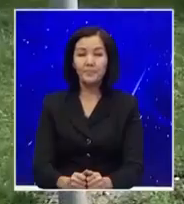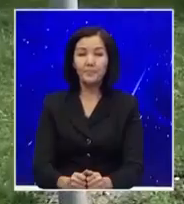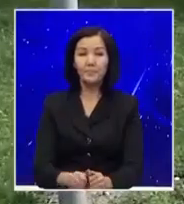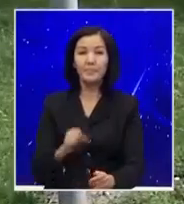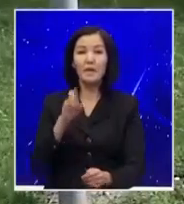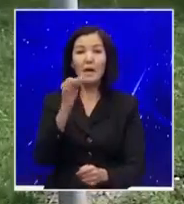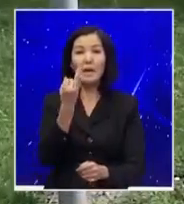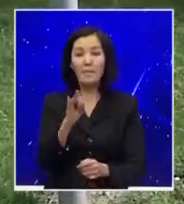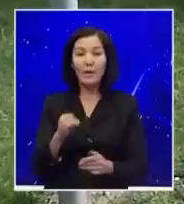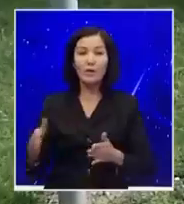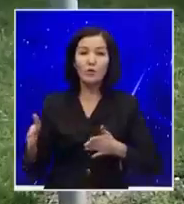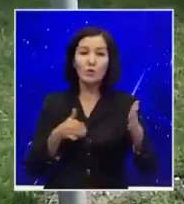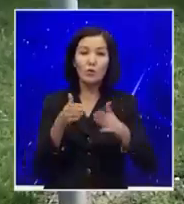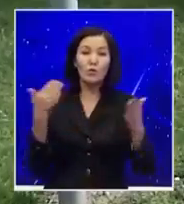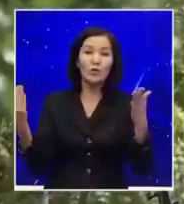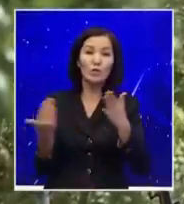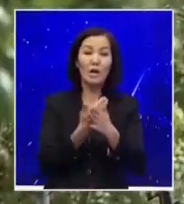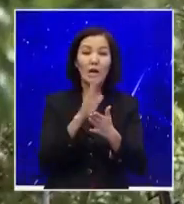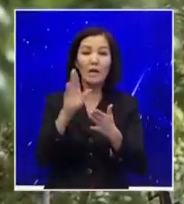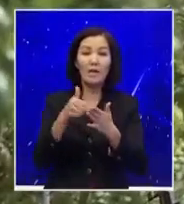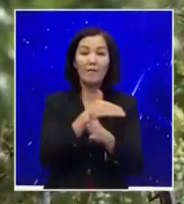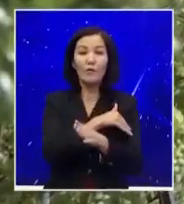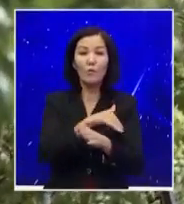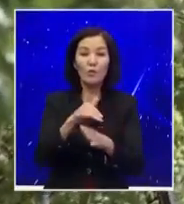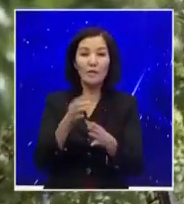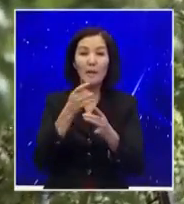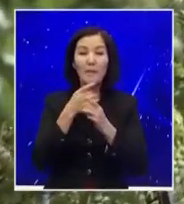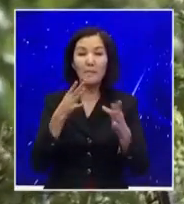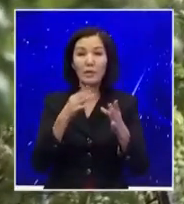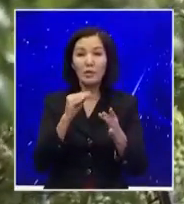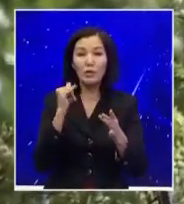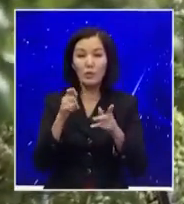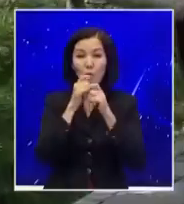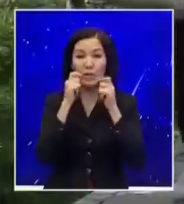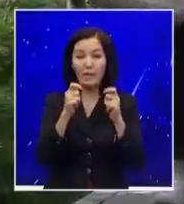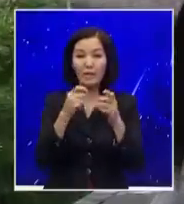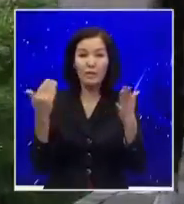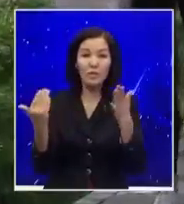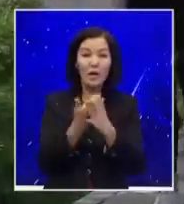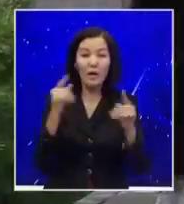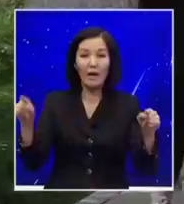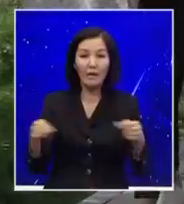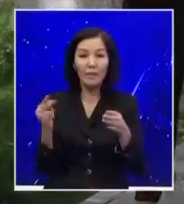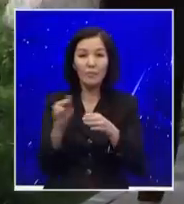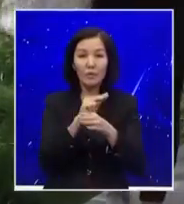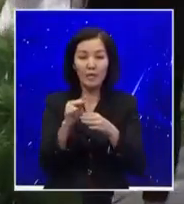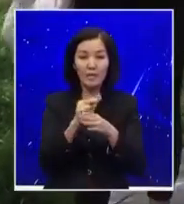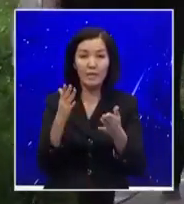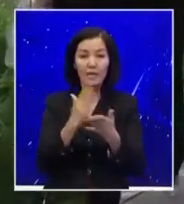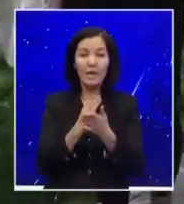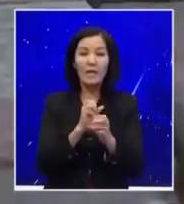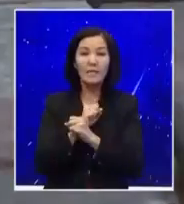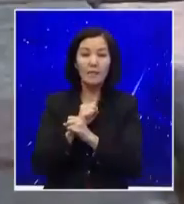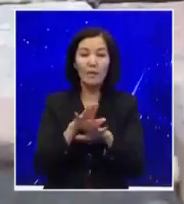Абай жолы бұл Семейдегі жаңа аллея. Хакімнің биылғы мерейтойына жетісулықтар тарту жасап жаңартып жатыр. Әуезов даңғылындағы демалыс